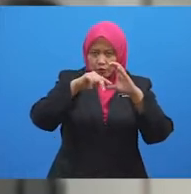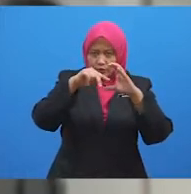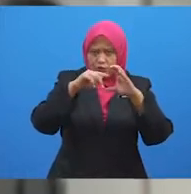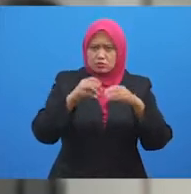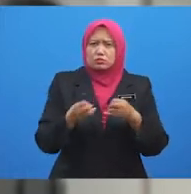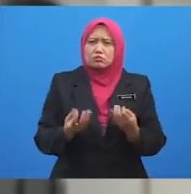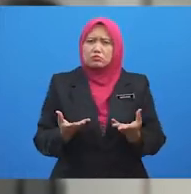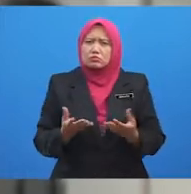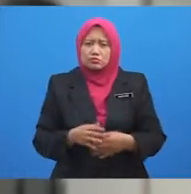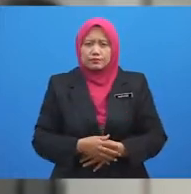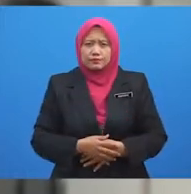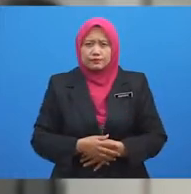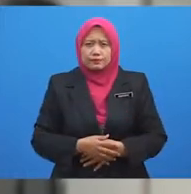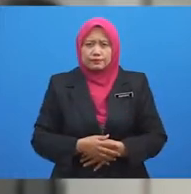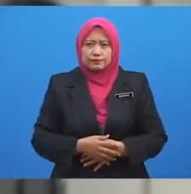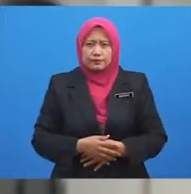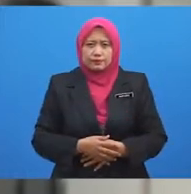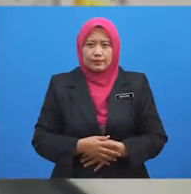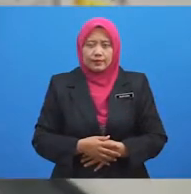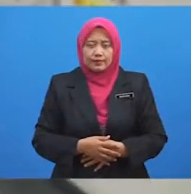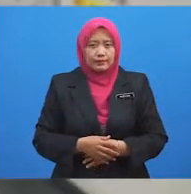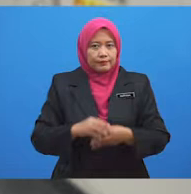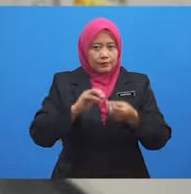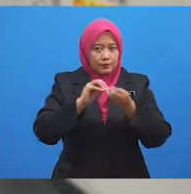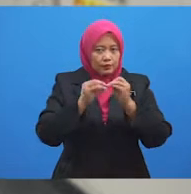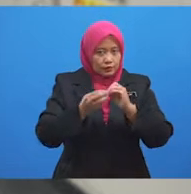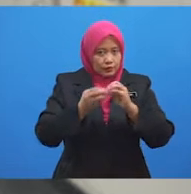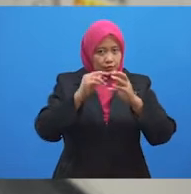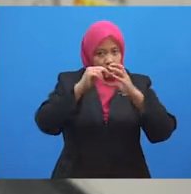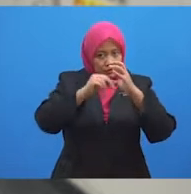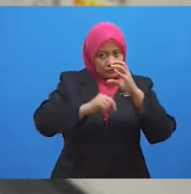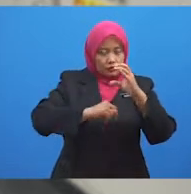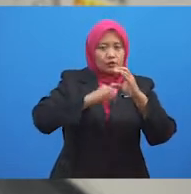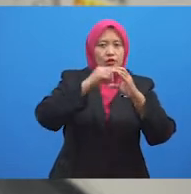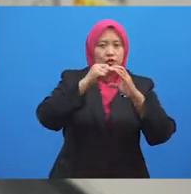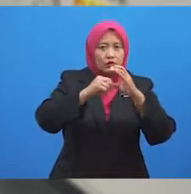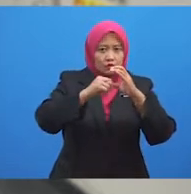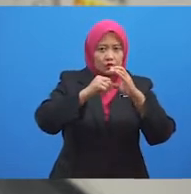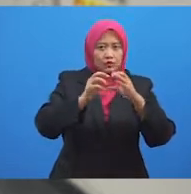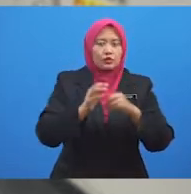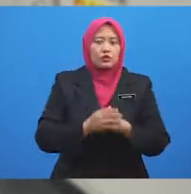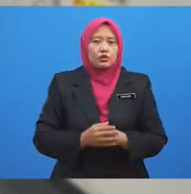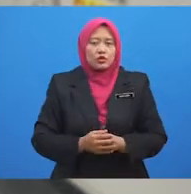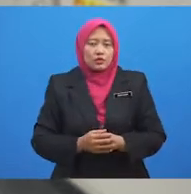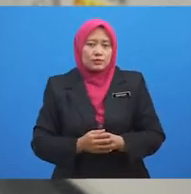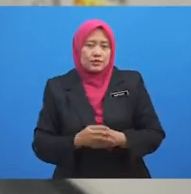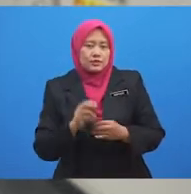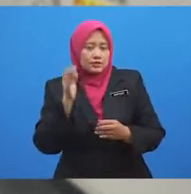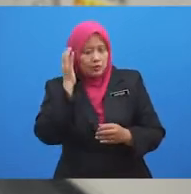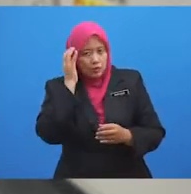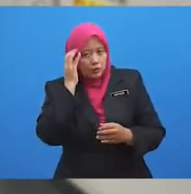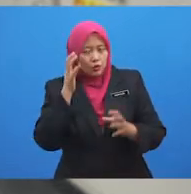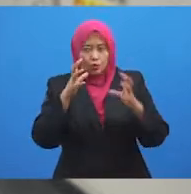bilangan proton? Ya, bagus. Nombor nukleon suatu atom ialah